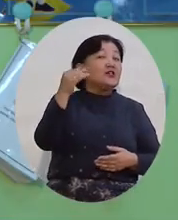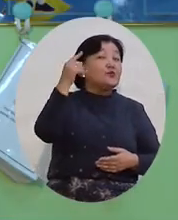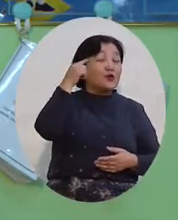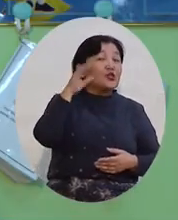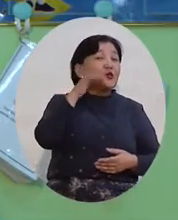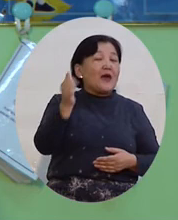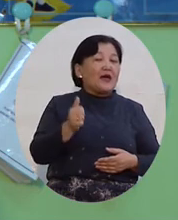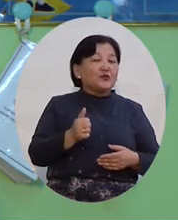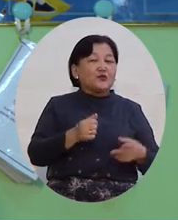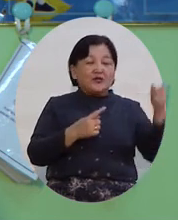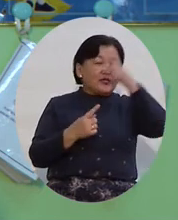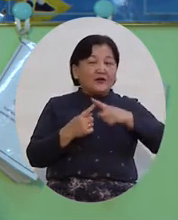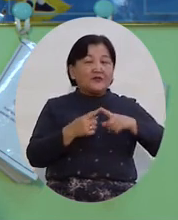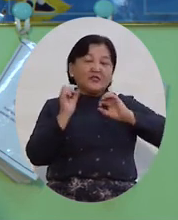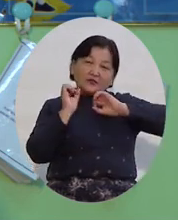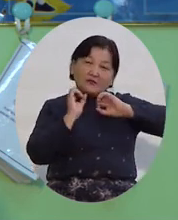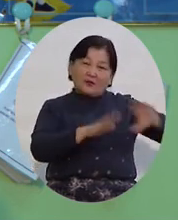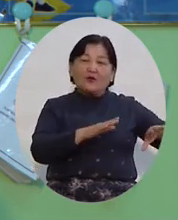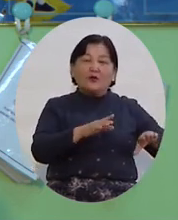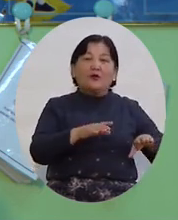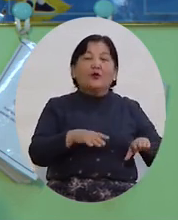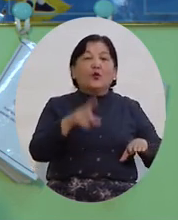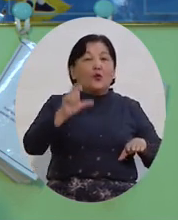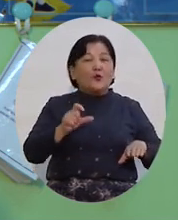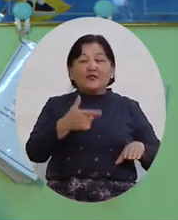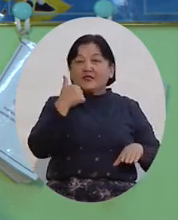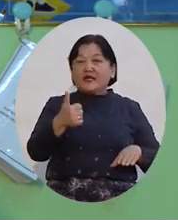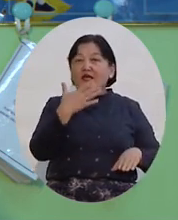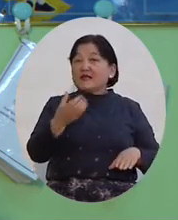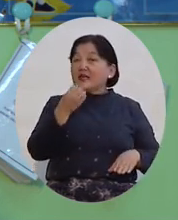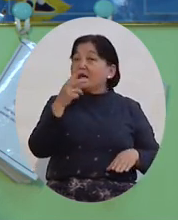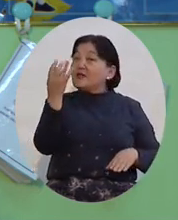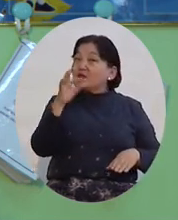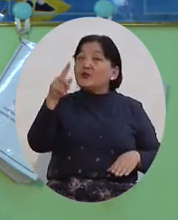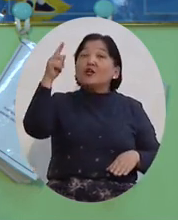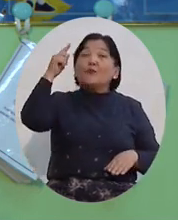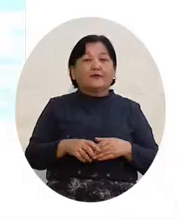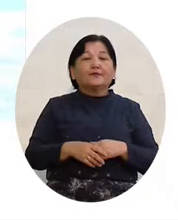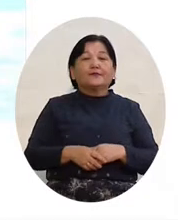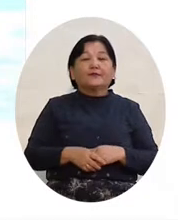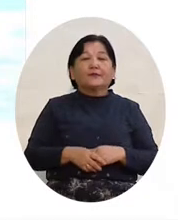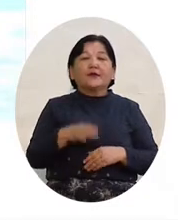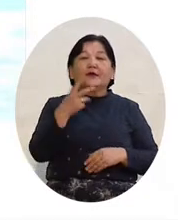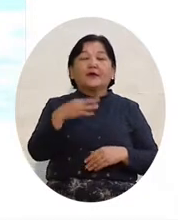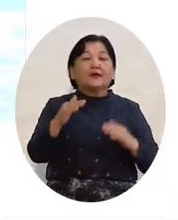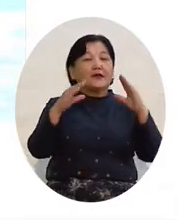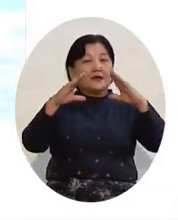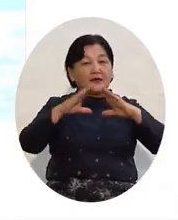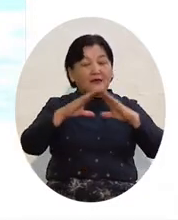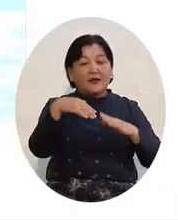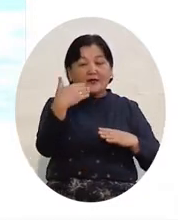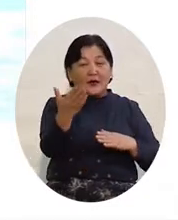зүйлийг дэвчин бусдад аль болох сайн сайхан зүйлийг бодож явахыг хичээгээрэй. Ингээд гэрийн